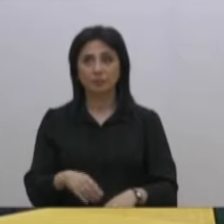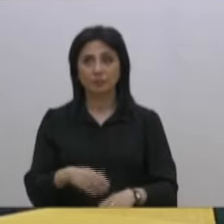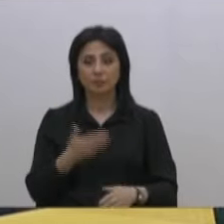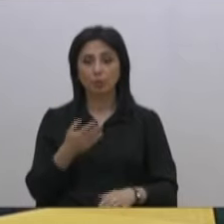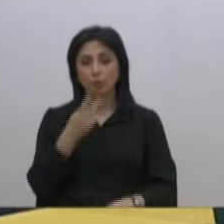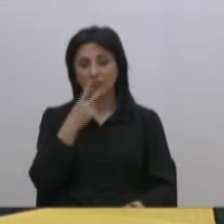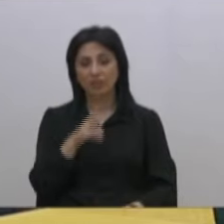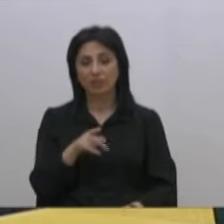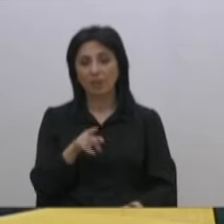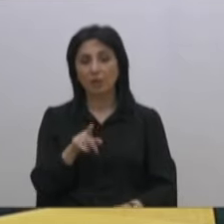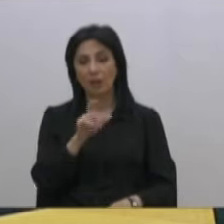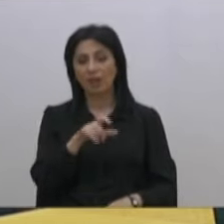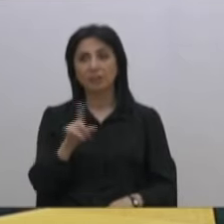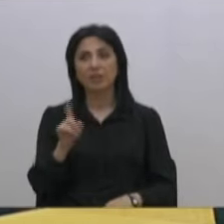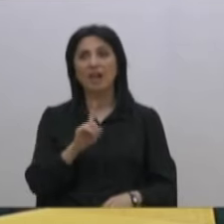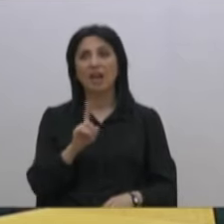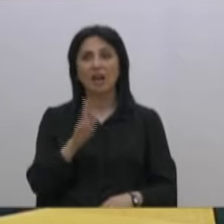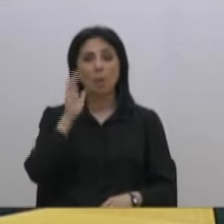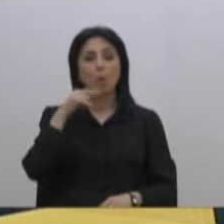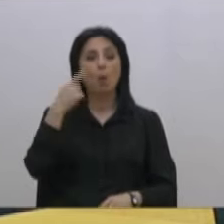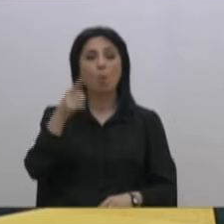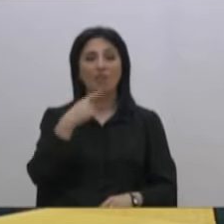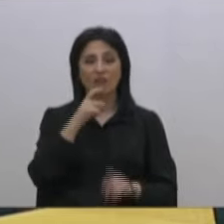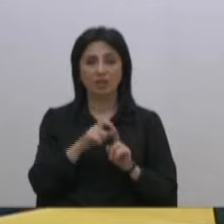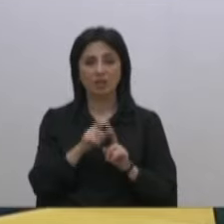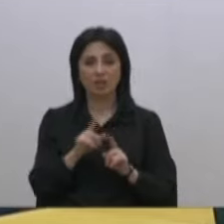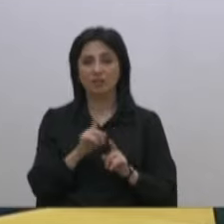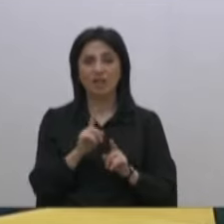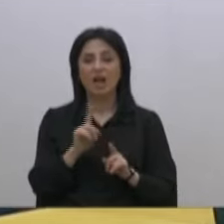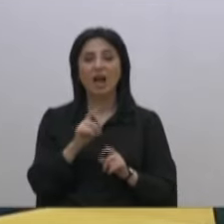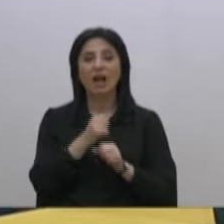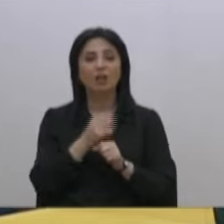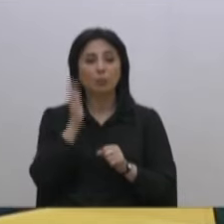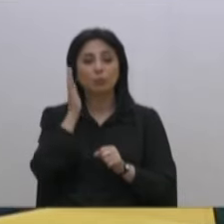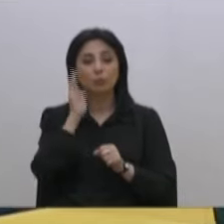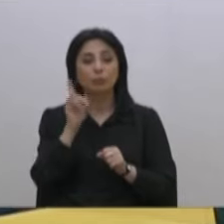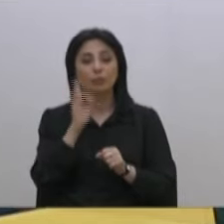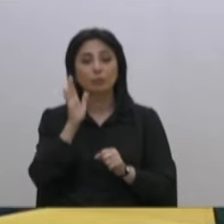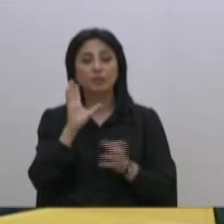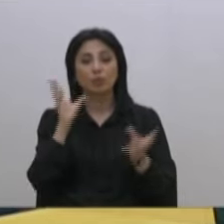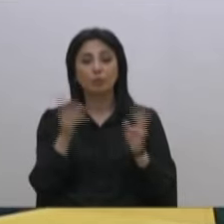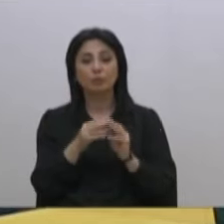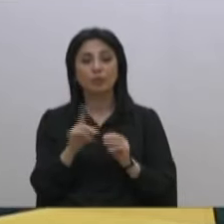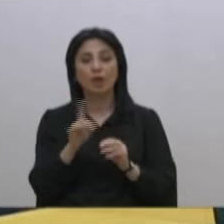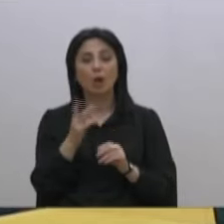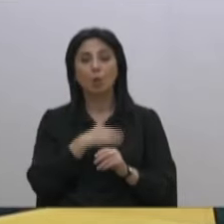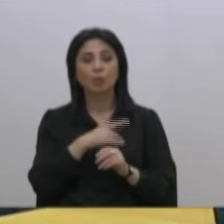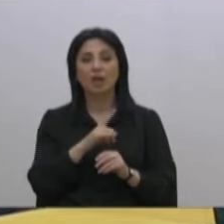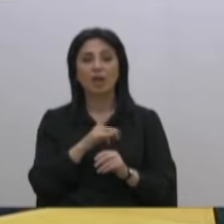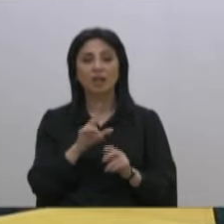თუ გინახავთ ამ ადამიანს რამე მომავალზე ეთქვათ, რის გაკეთებას აპირებენ საერთოდ, რა უნდა და რას პირებიან